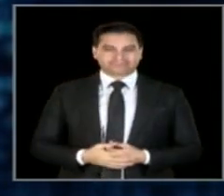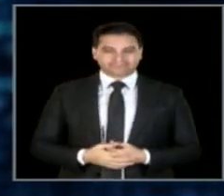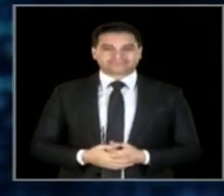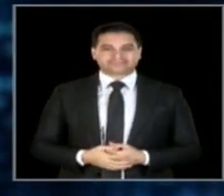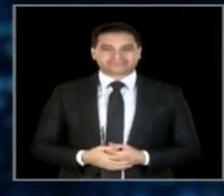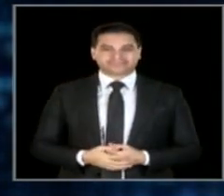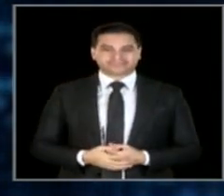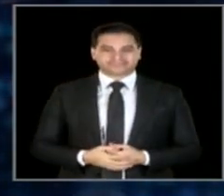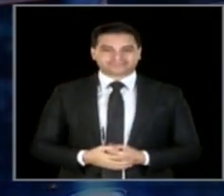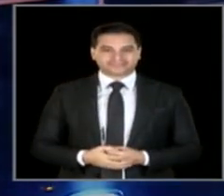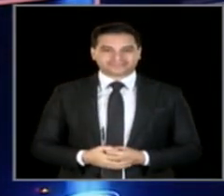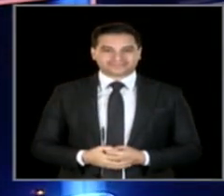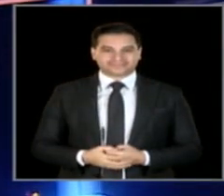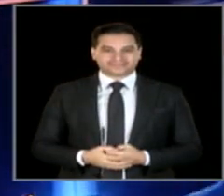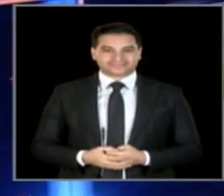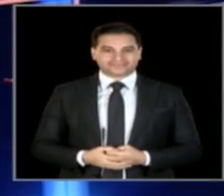المعرفه.